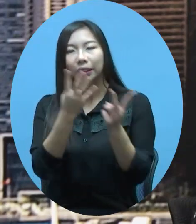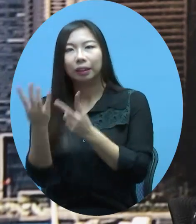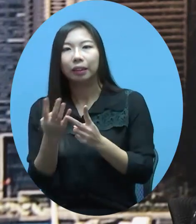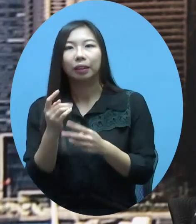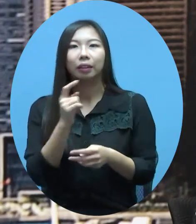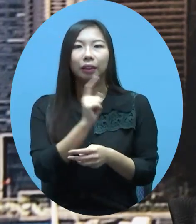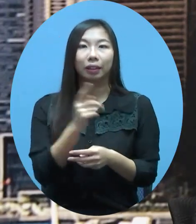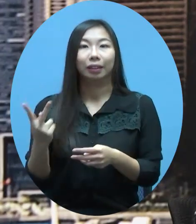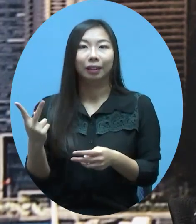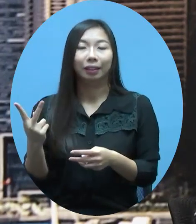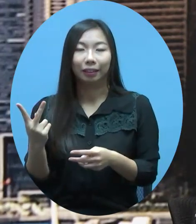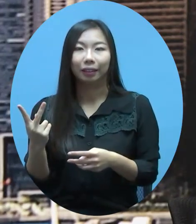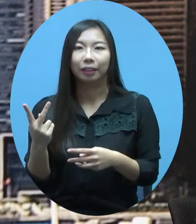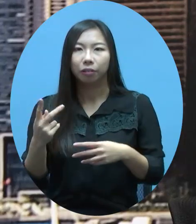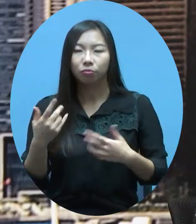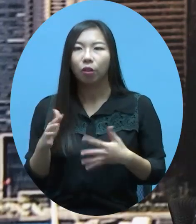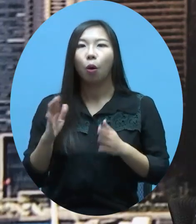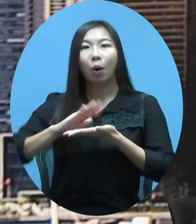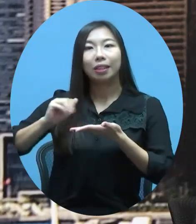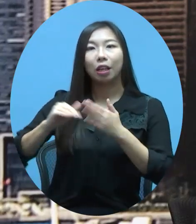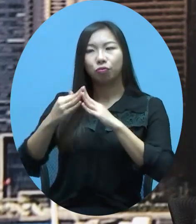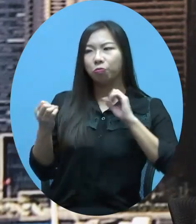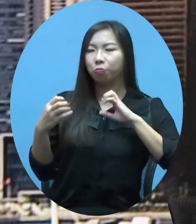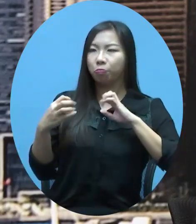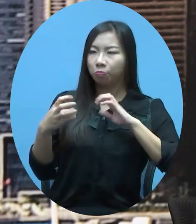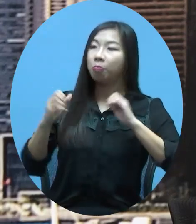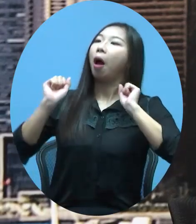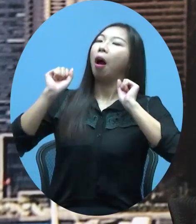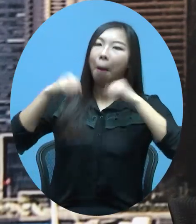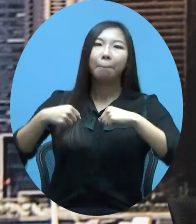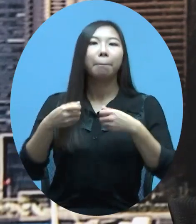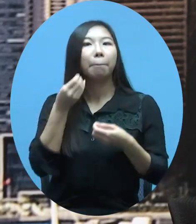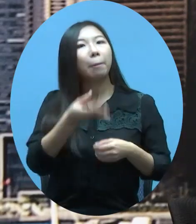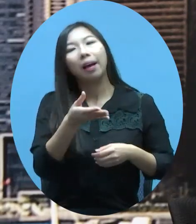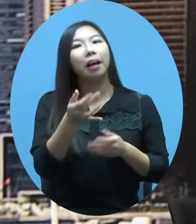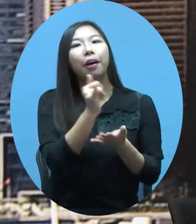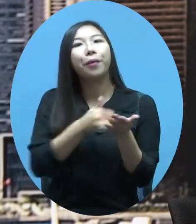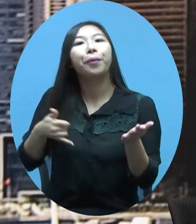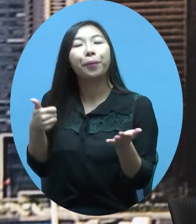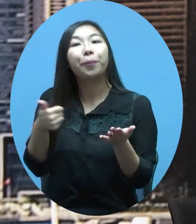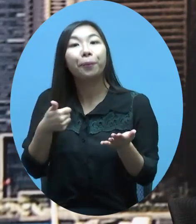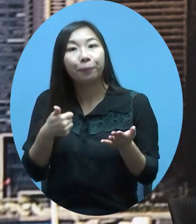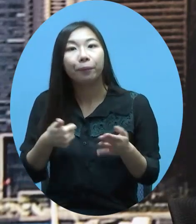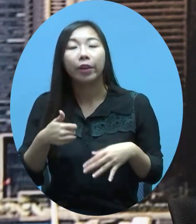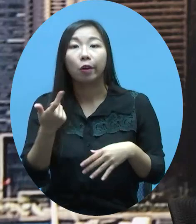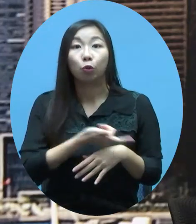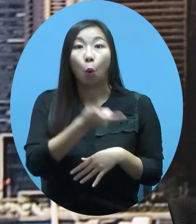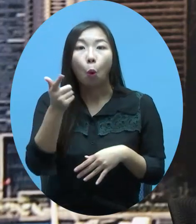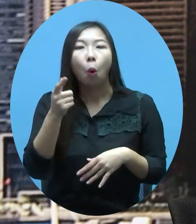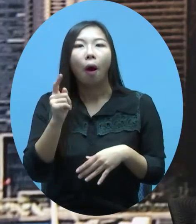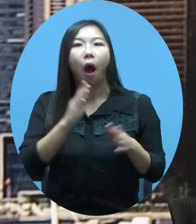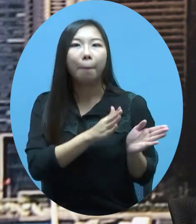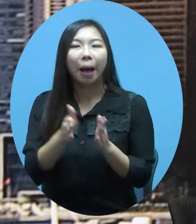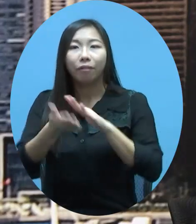生署有個即係商討喺度，咁佢哋都同意出院嘅。咁我哋咧即係出院大部分嘅病人咧，其實我哋都有安